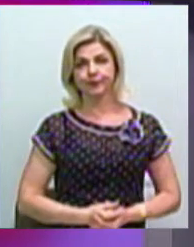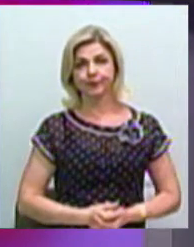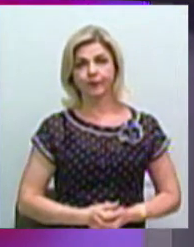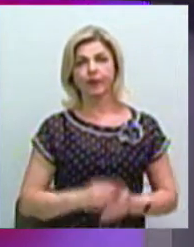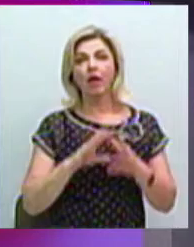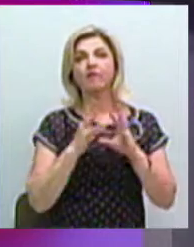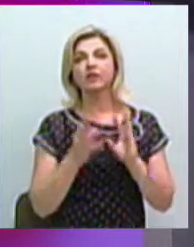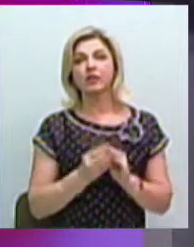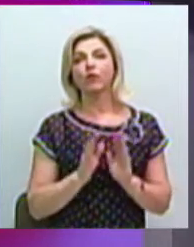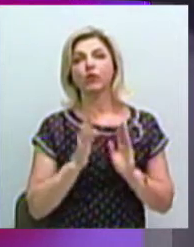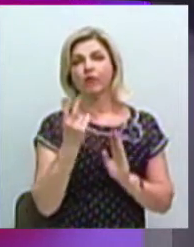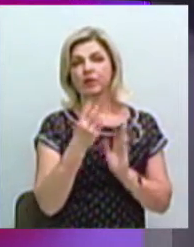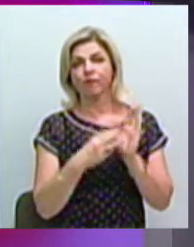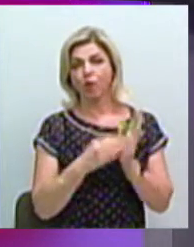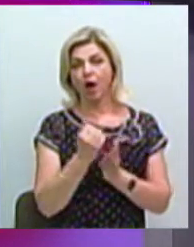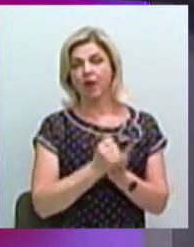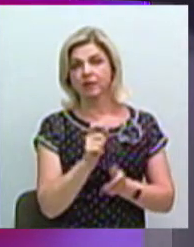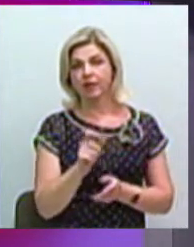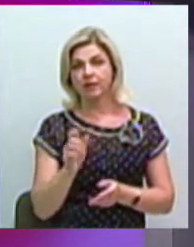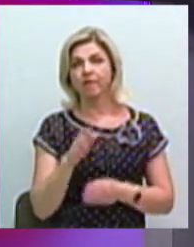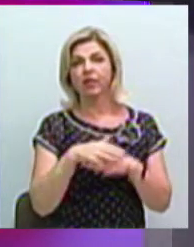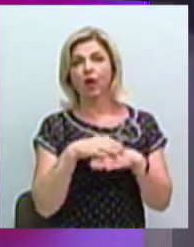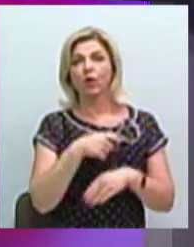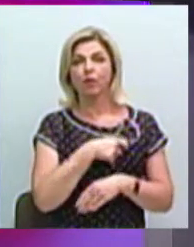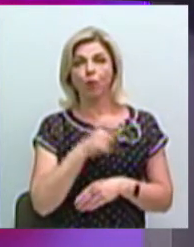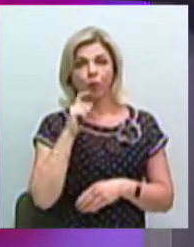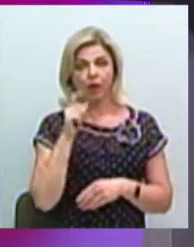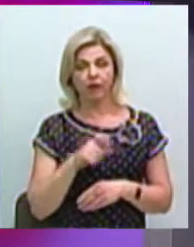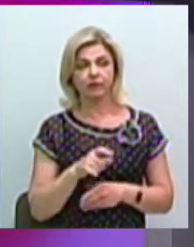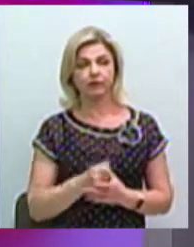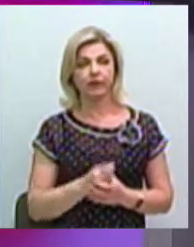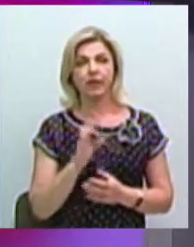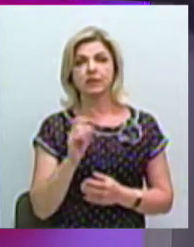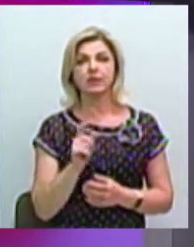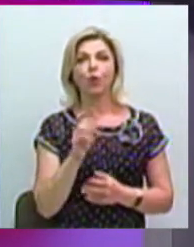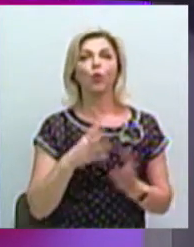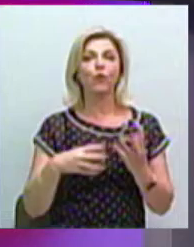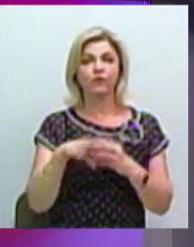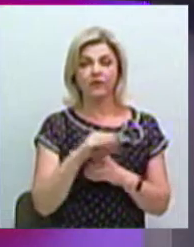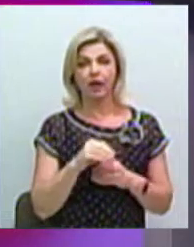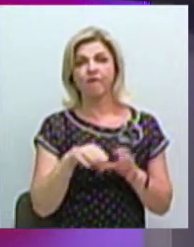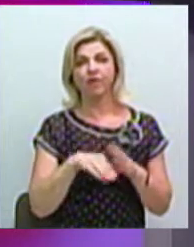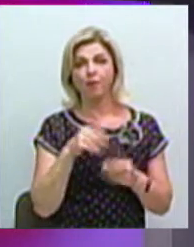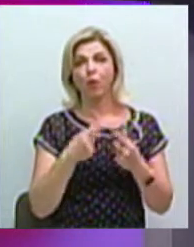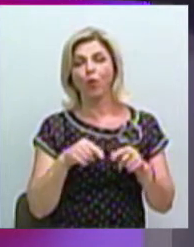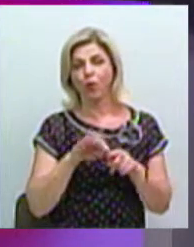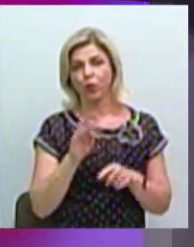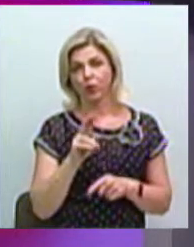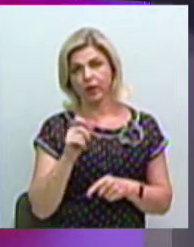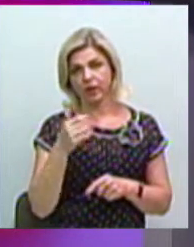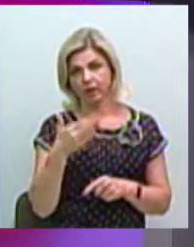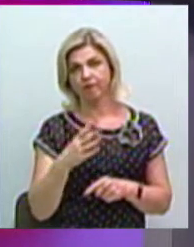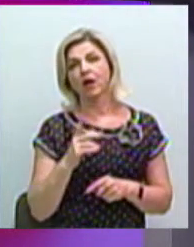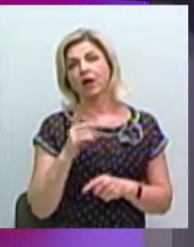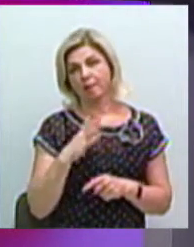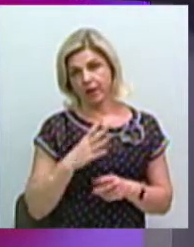Усього лише 28 кандидатів у народні депутати України з усіх одномандатних виборчих округів Миколаївської області